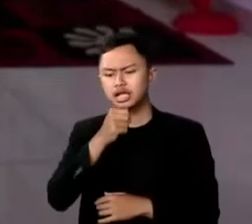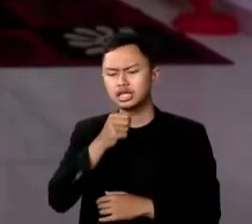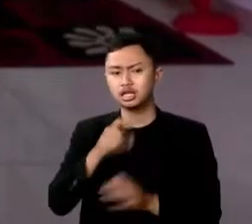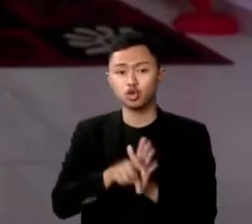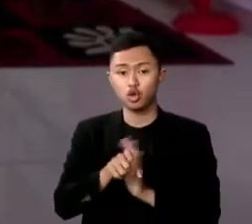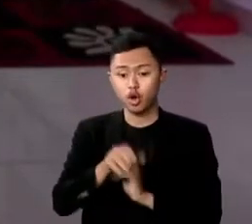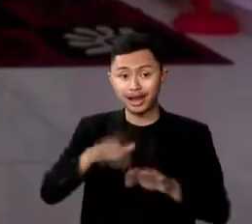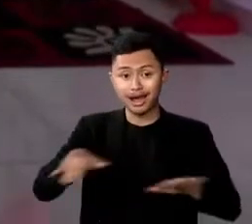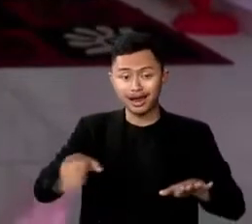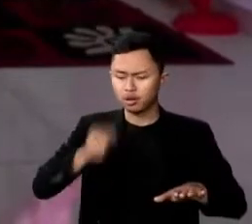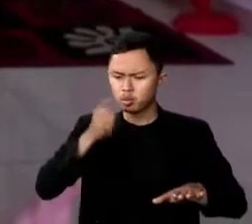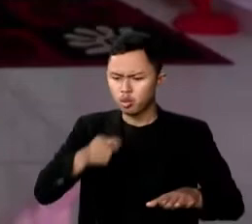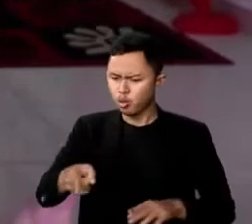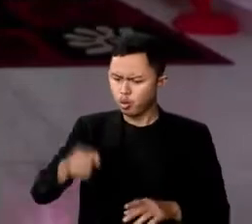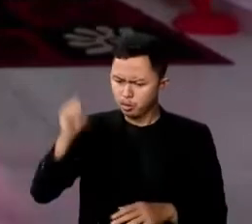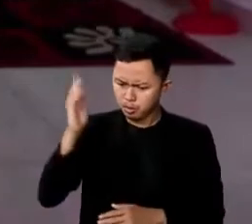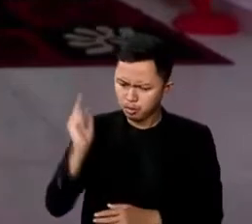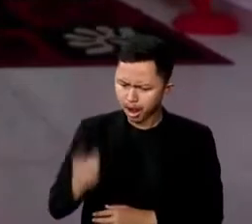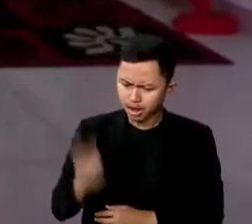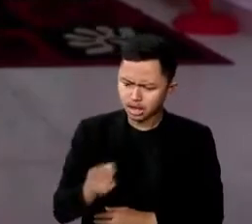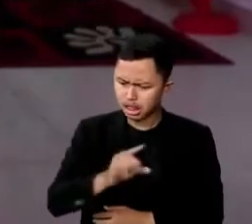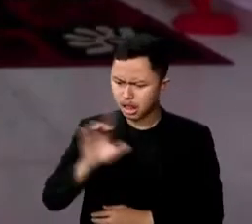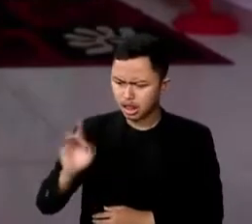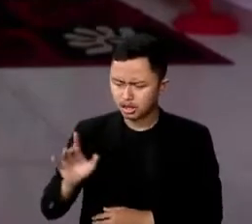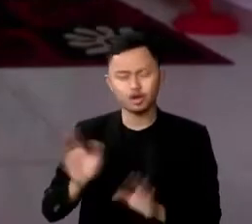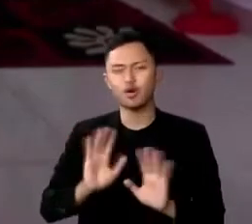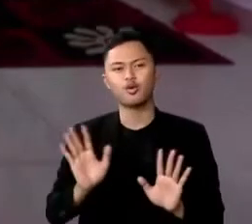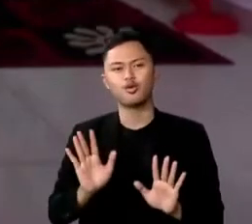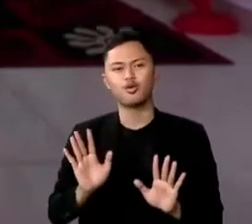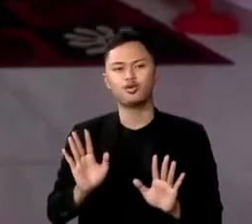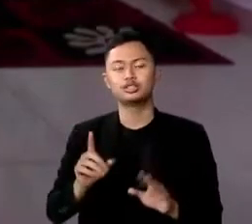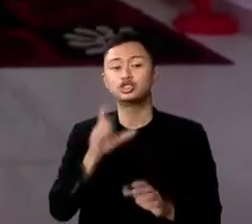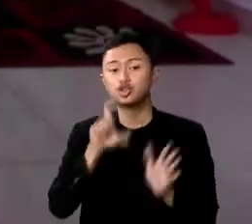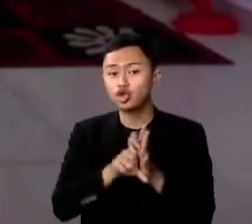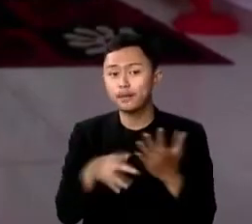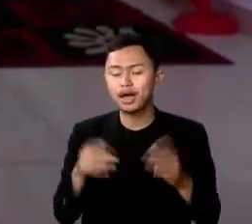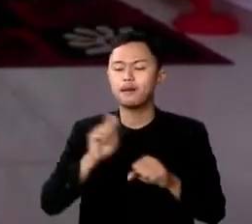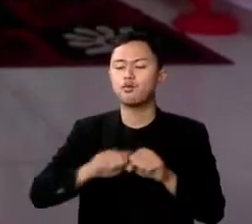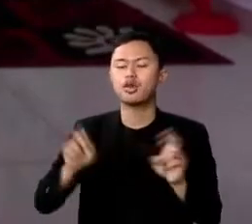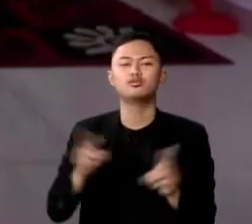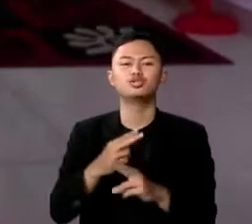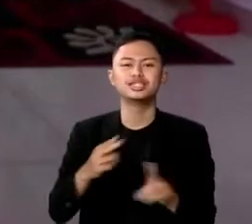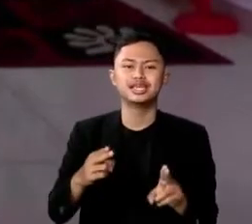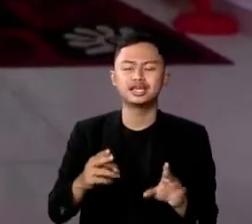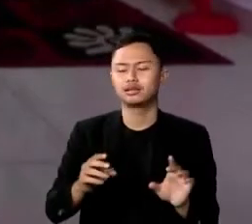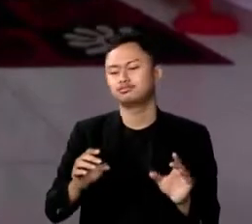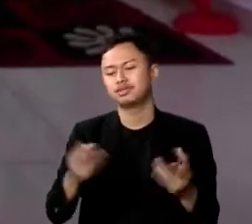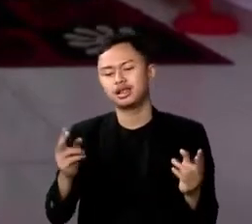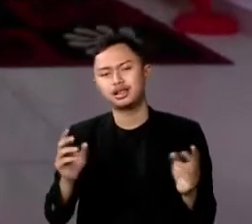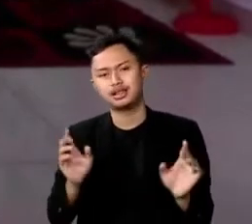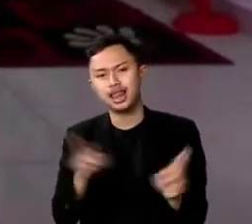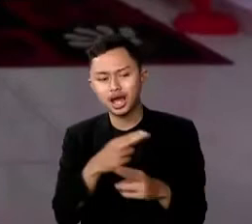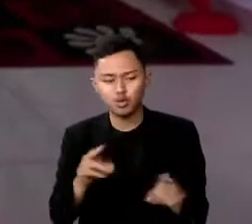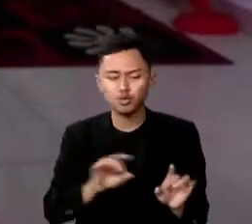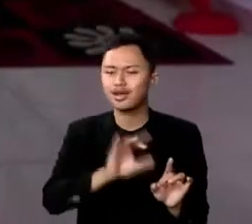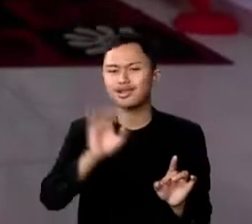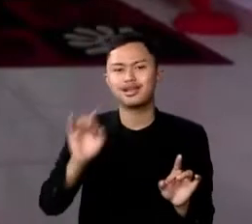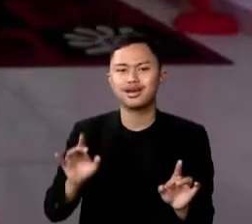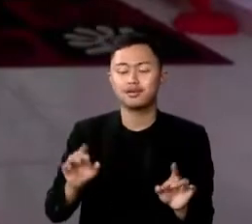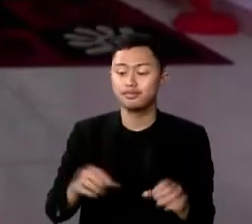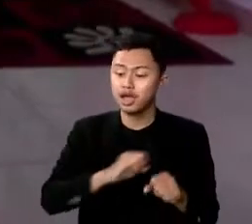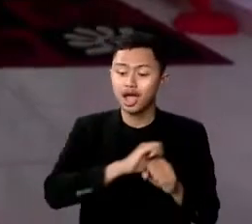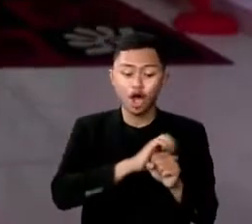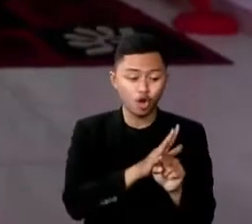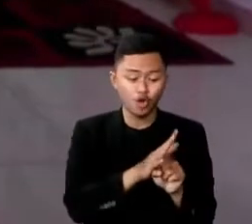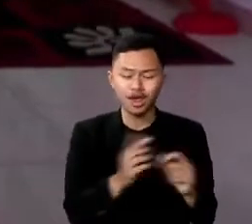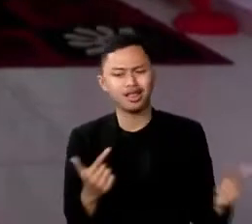berbahaya nih tapi bikin lagu yuk Ayo kita lawan itu virus Corona jawab apa